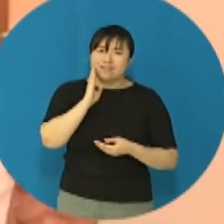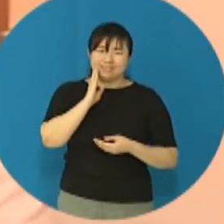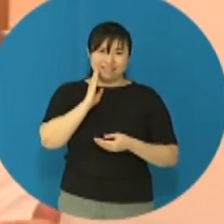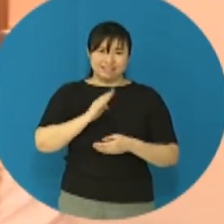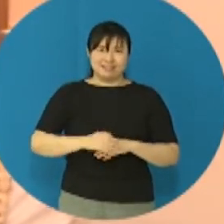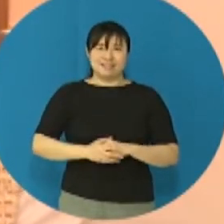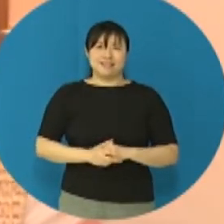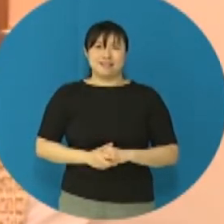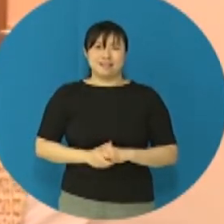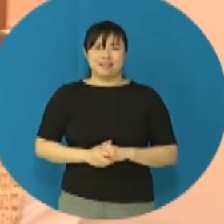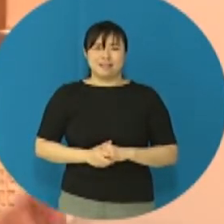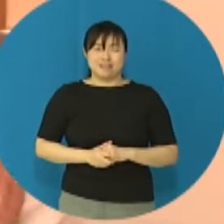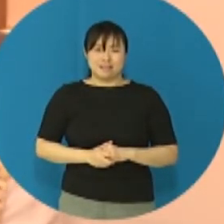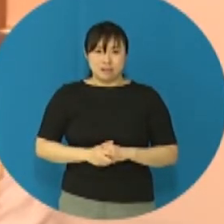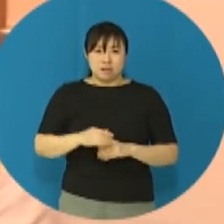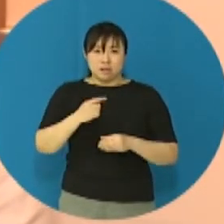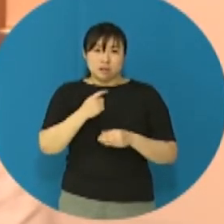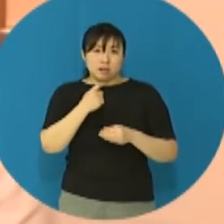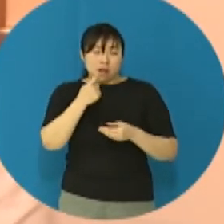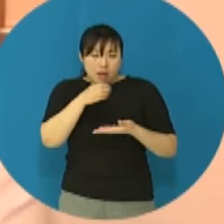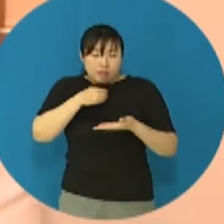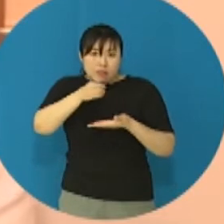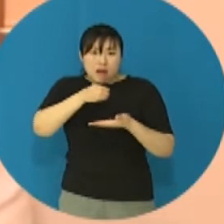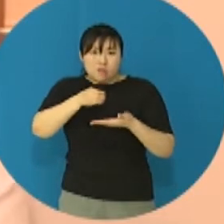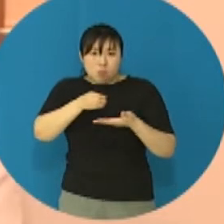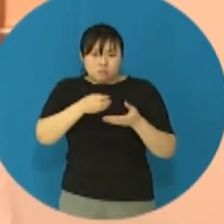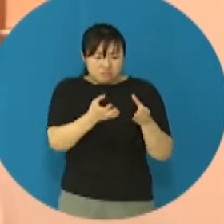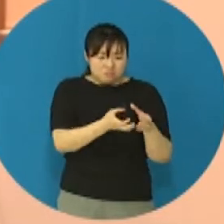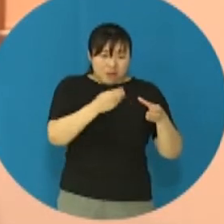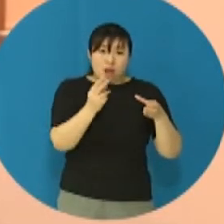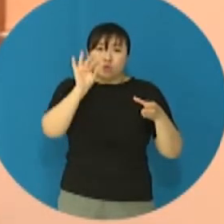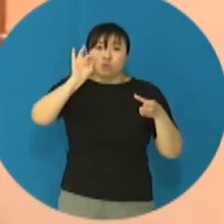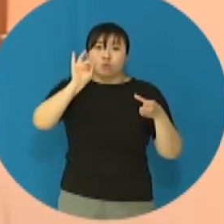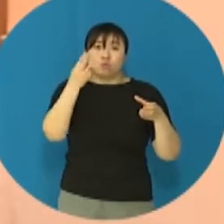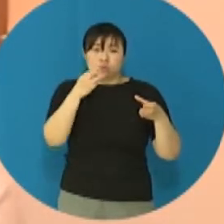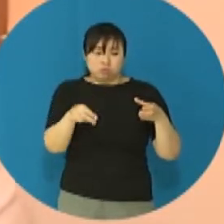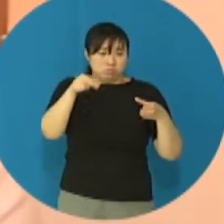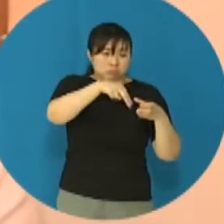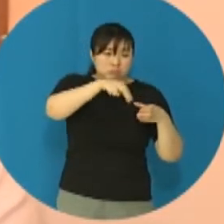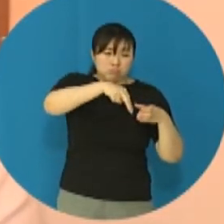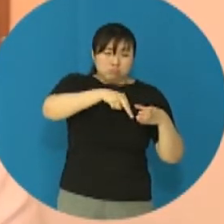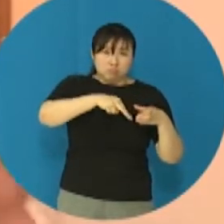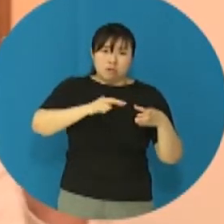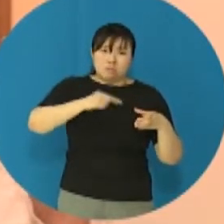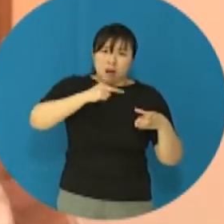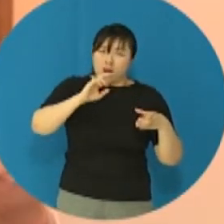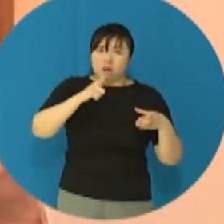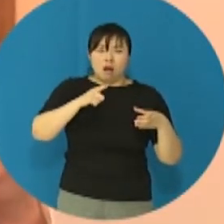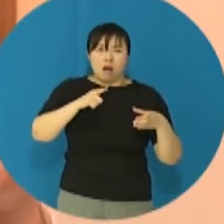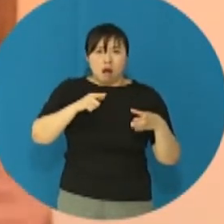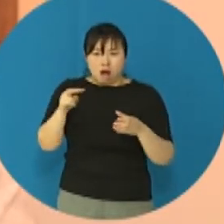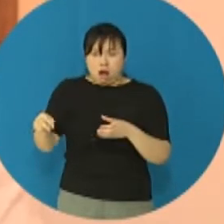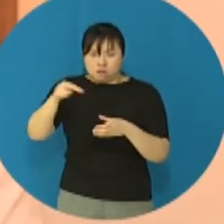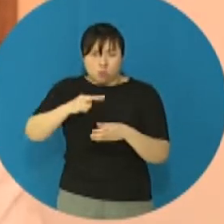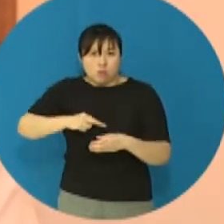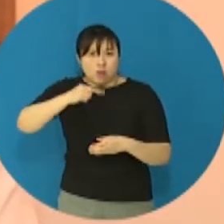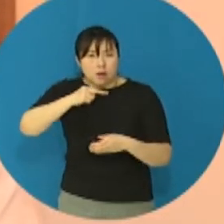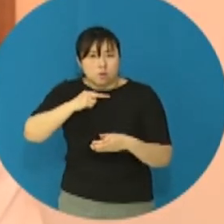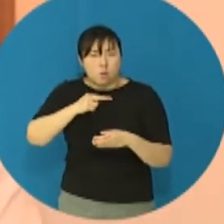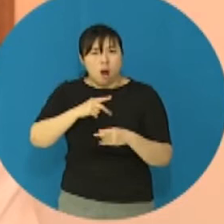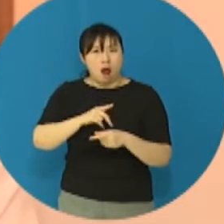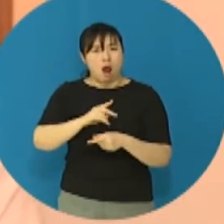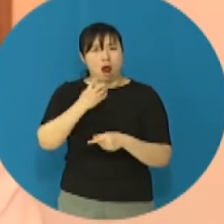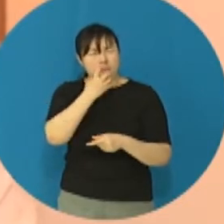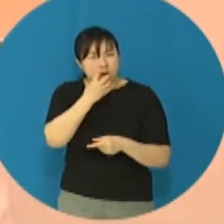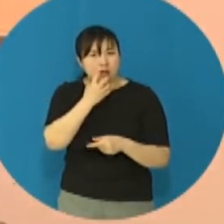で、あの大根おろしをおつゆに溶かさないで一緒に食べるっていうのが すごくキリッとして味が締まって美味